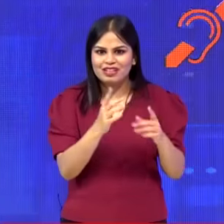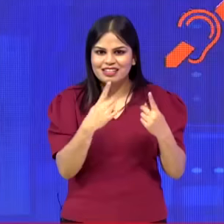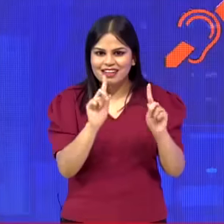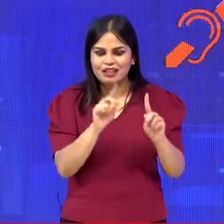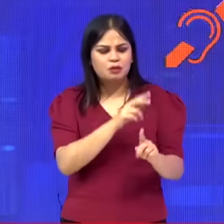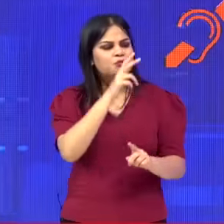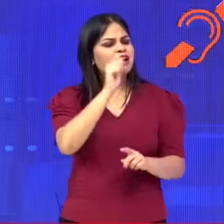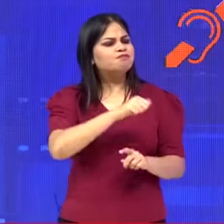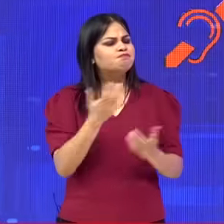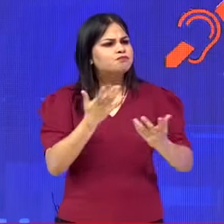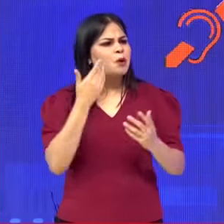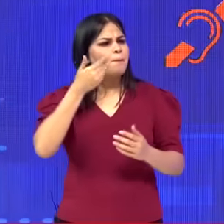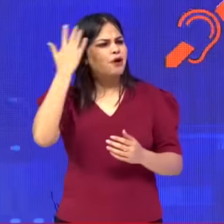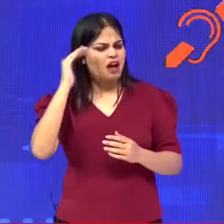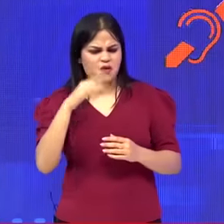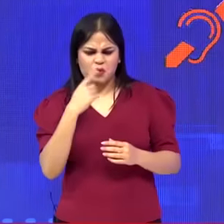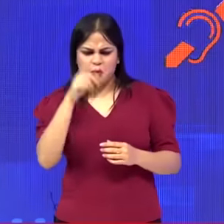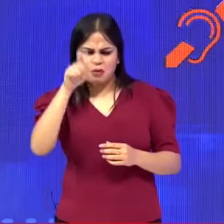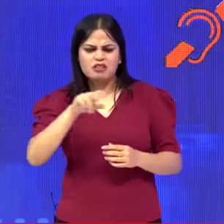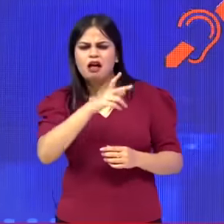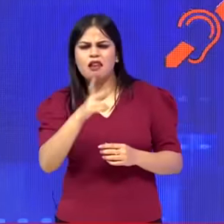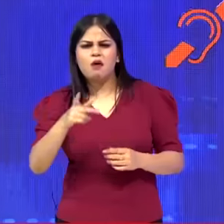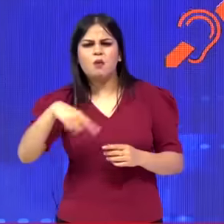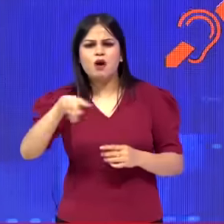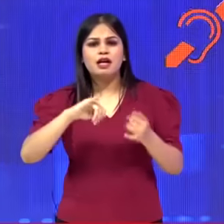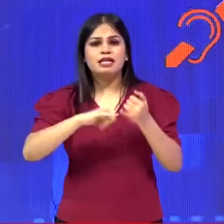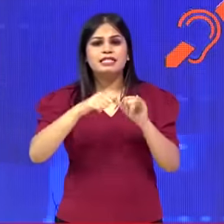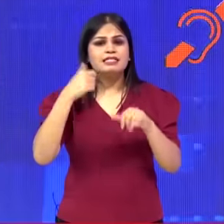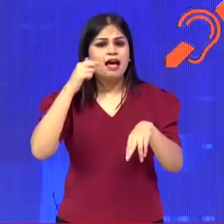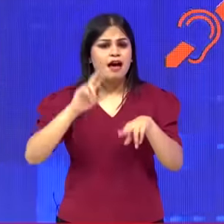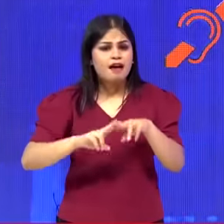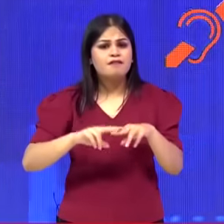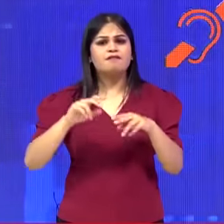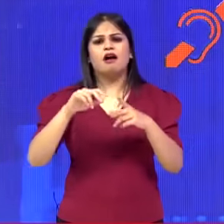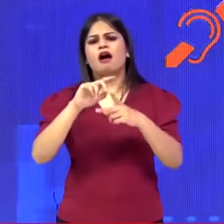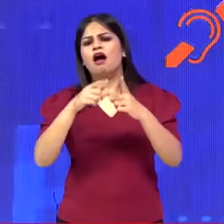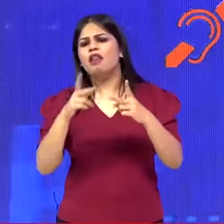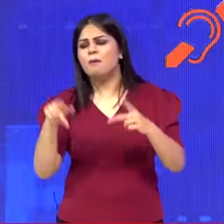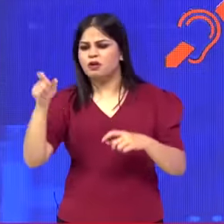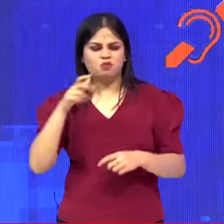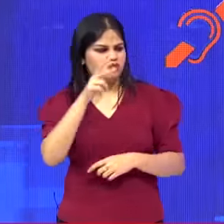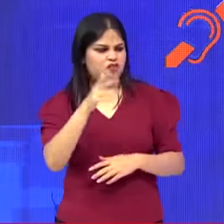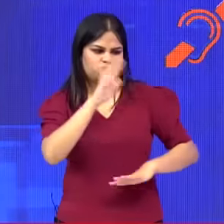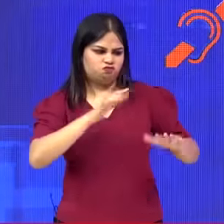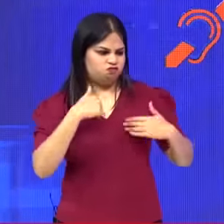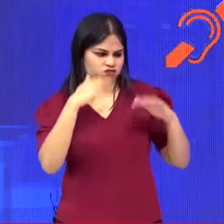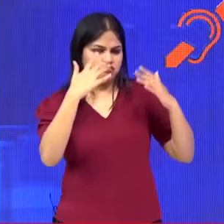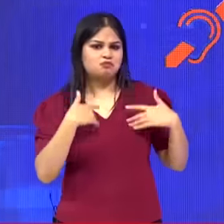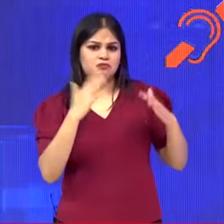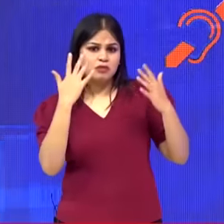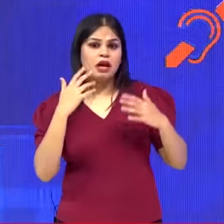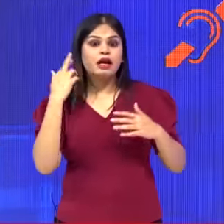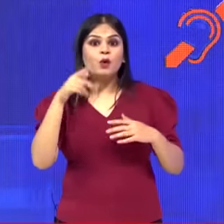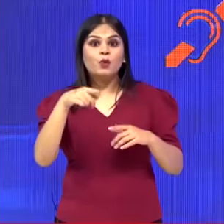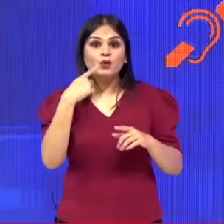वो आई थिंक सैफ अली खान, चंद्रचूर सिंह ने सब ने वो रोल करने से मना कर दिया था। तो वो मेरी